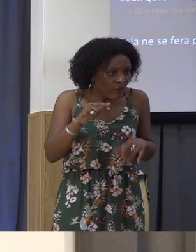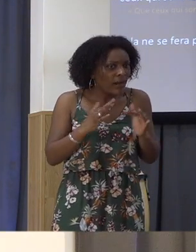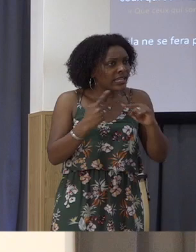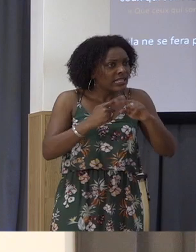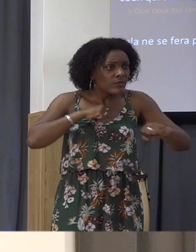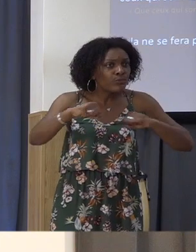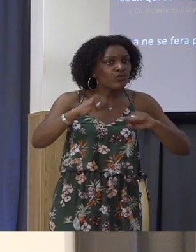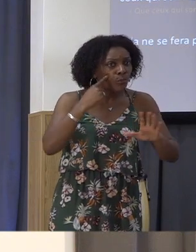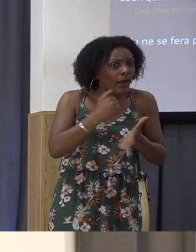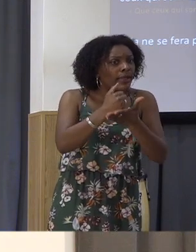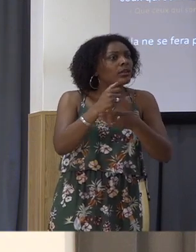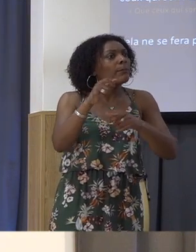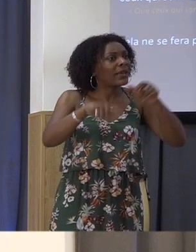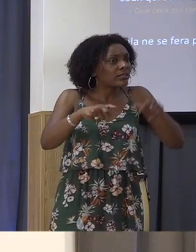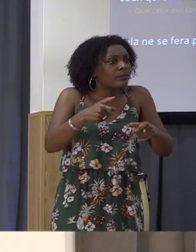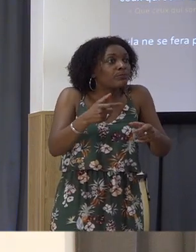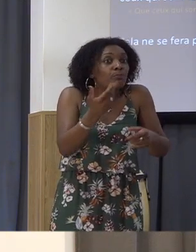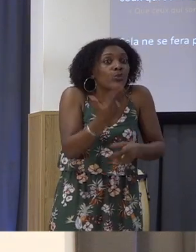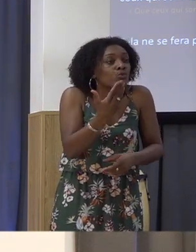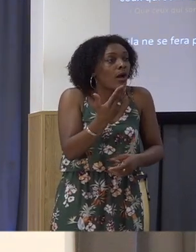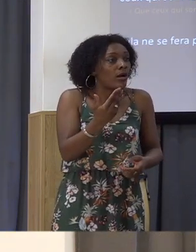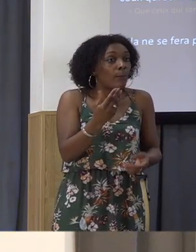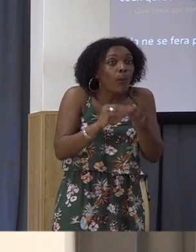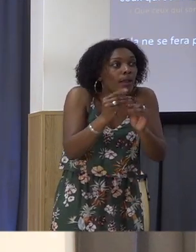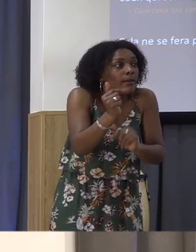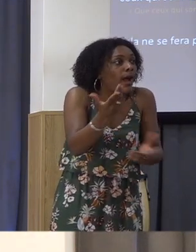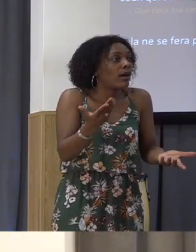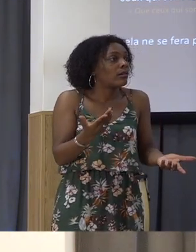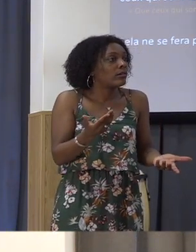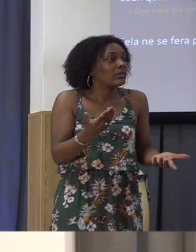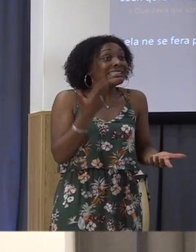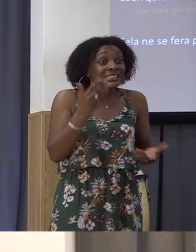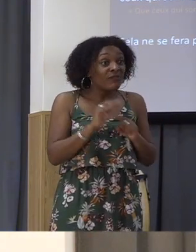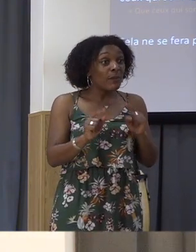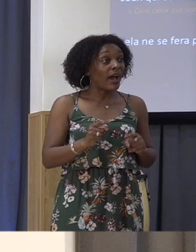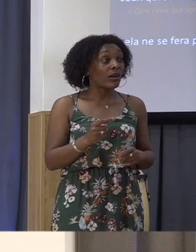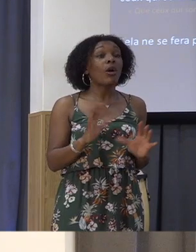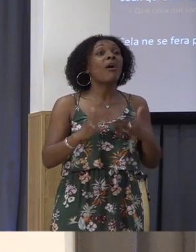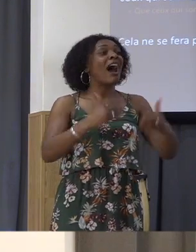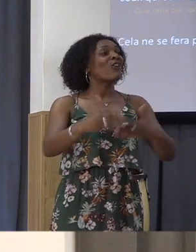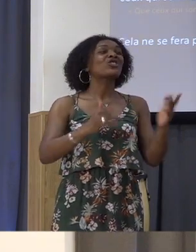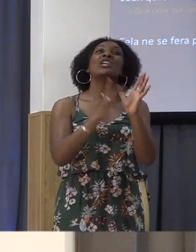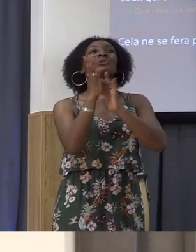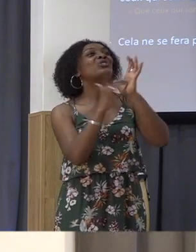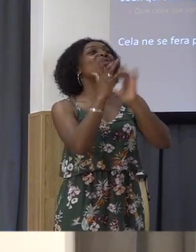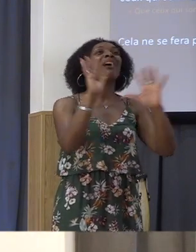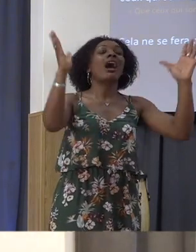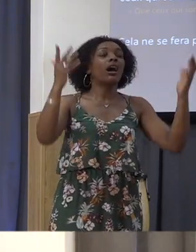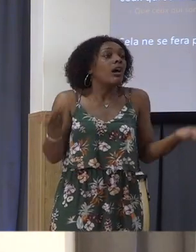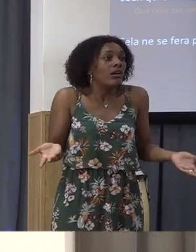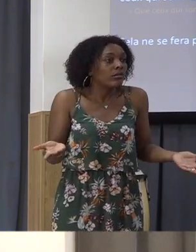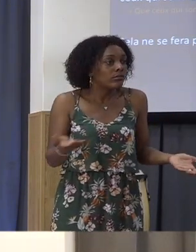Si on ne fait pas ça, on ne peut pas aller plus loin. Il a dit que l'homme avait 100 brebis et